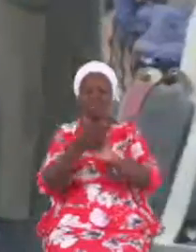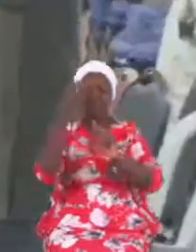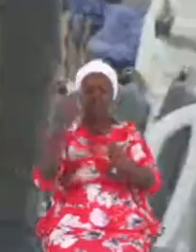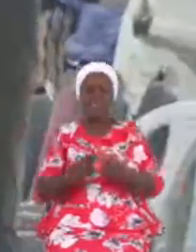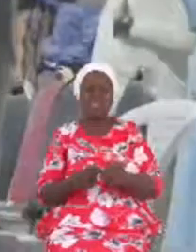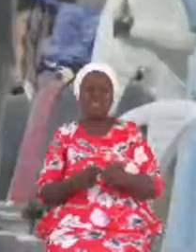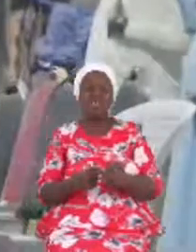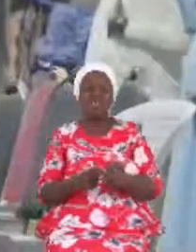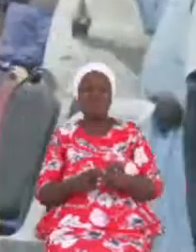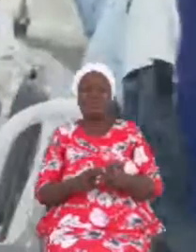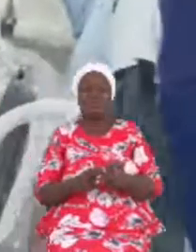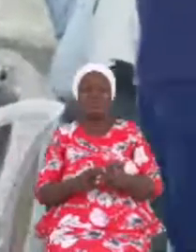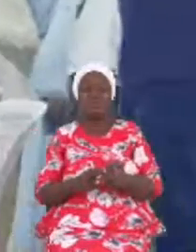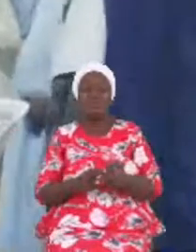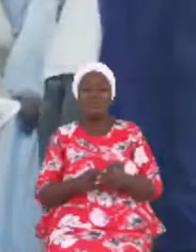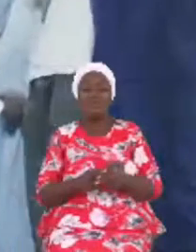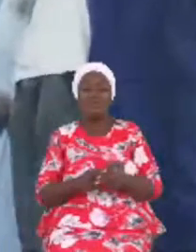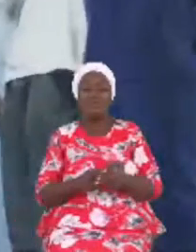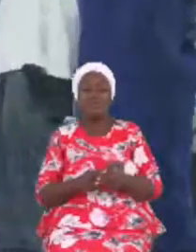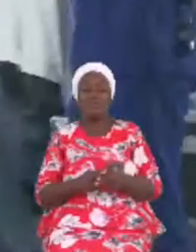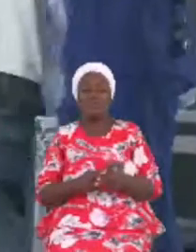de Jésus.